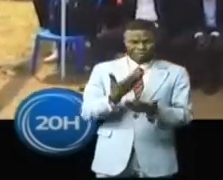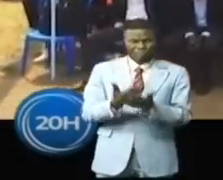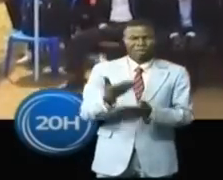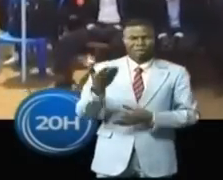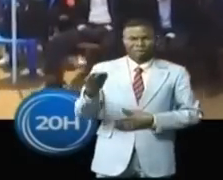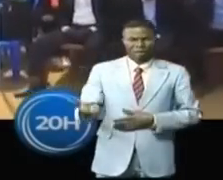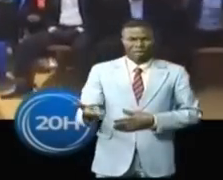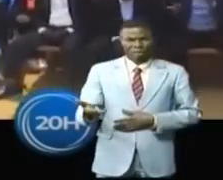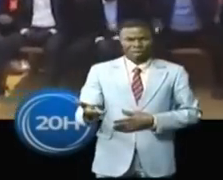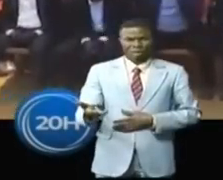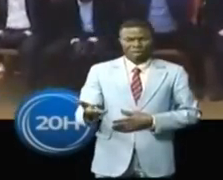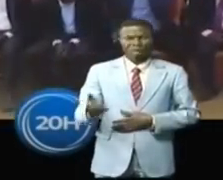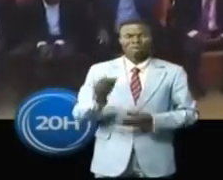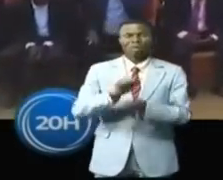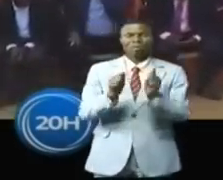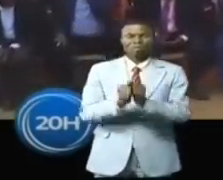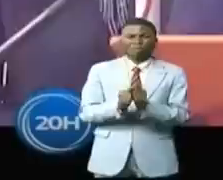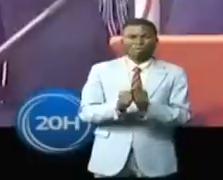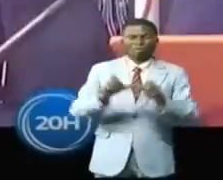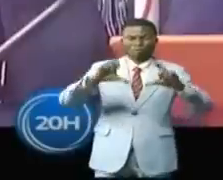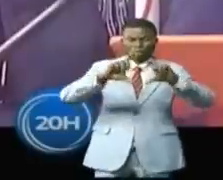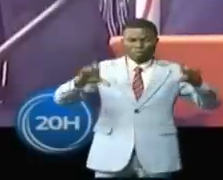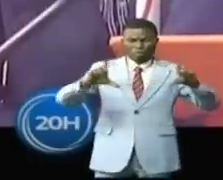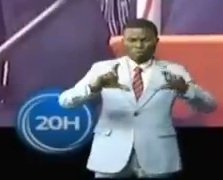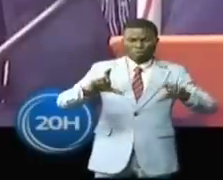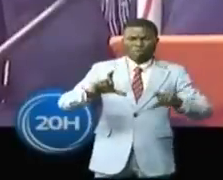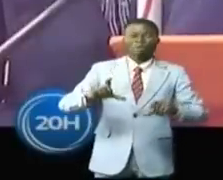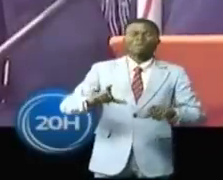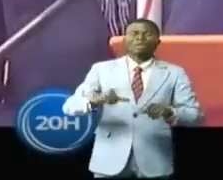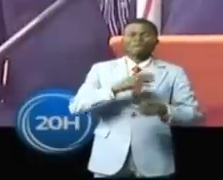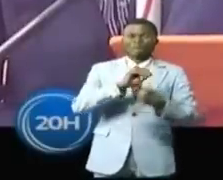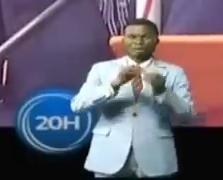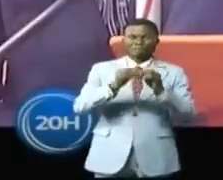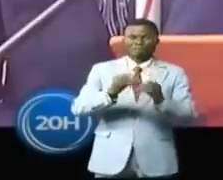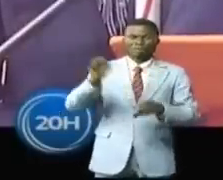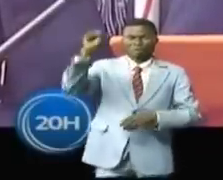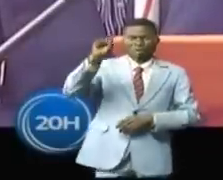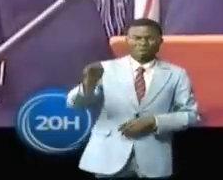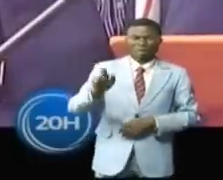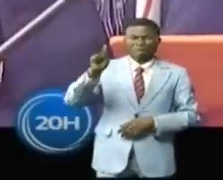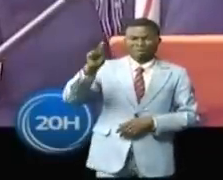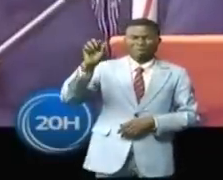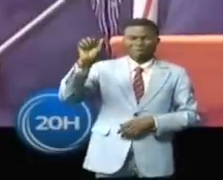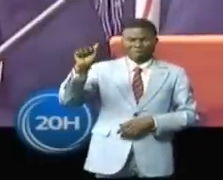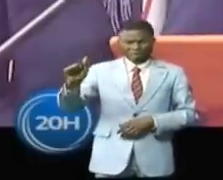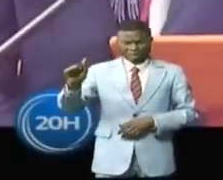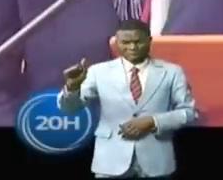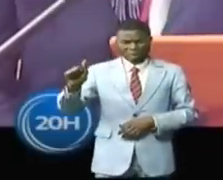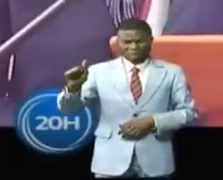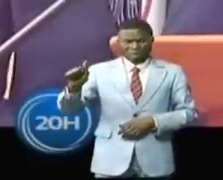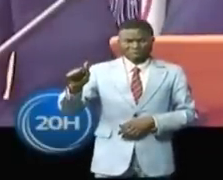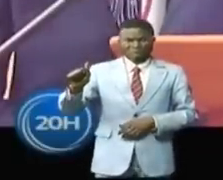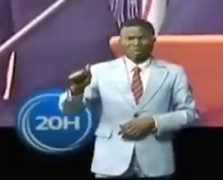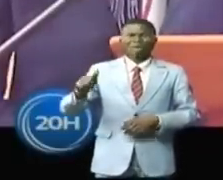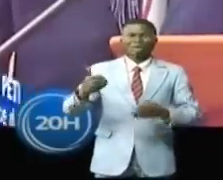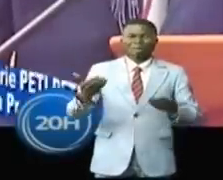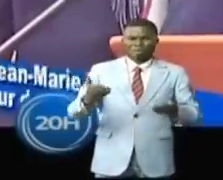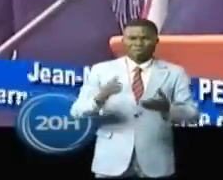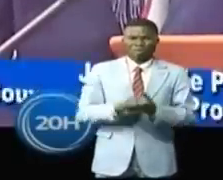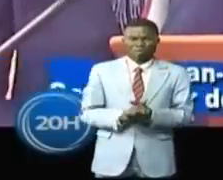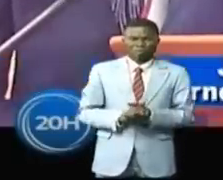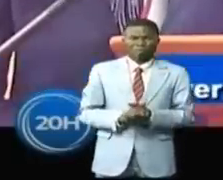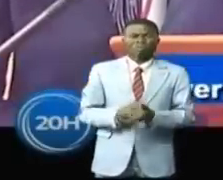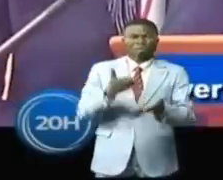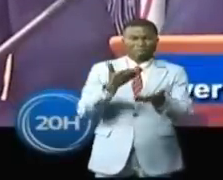résoudre. Il s'agit de l'épineux problème de la plaque d'immatriculation dénommée STA. C'est